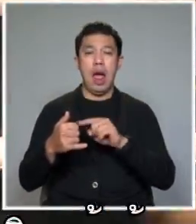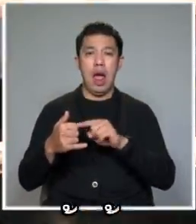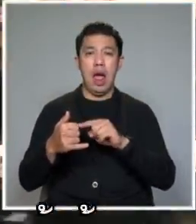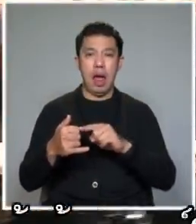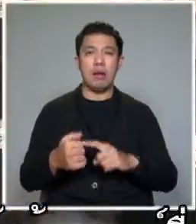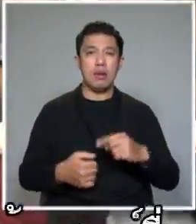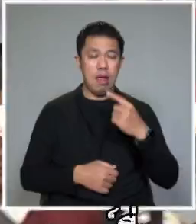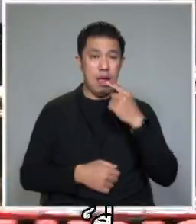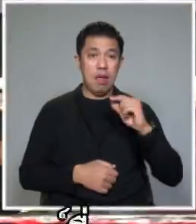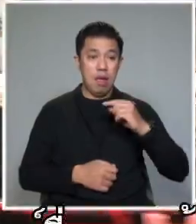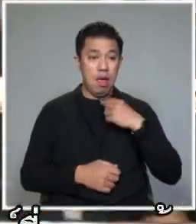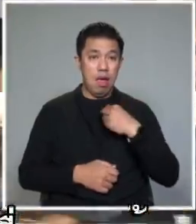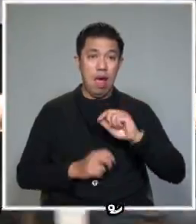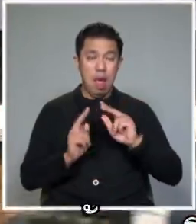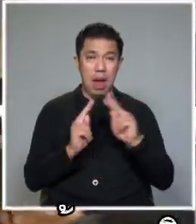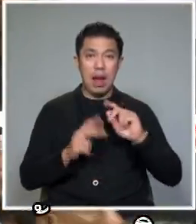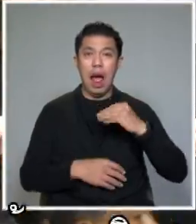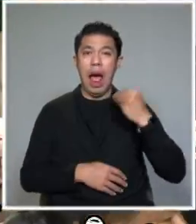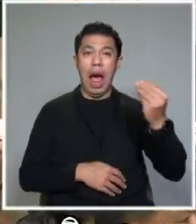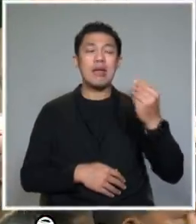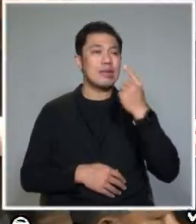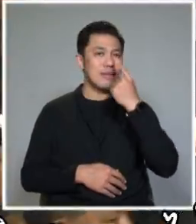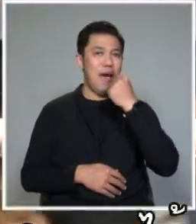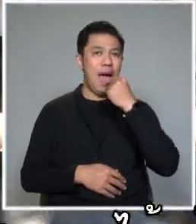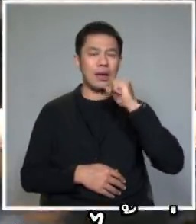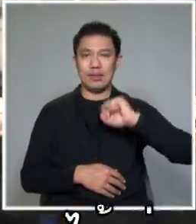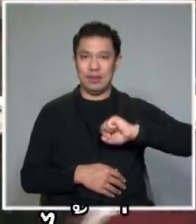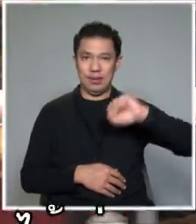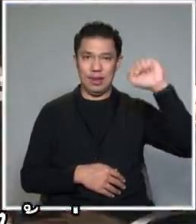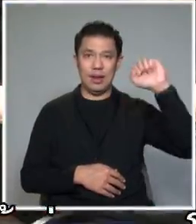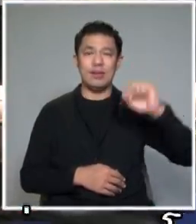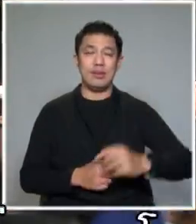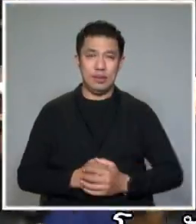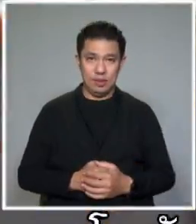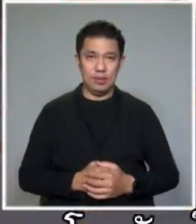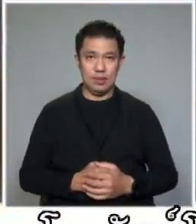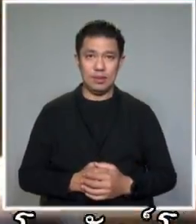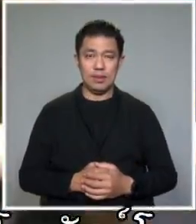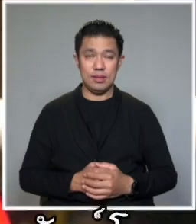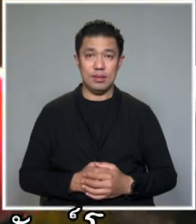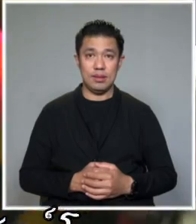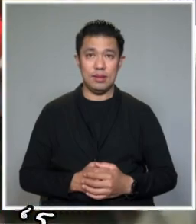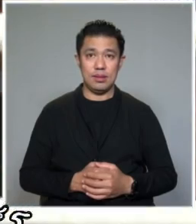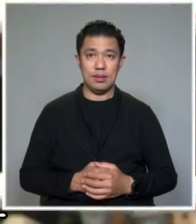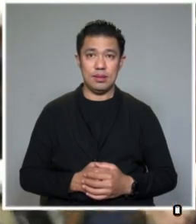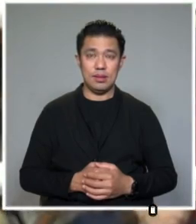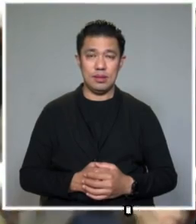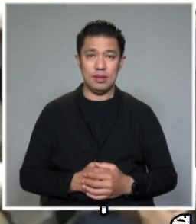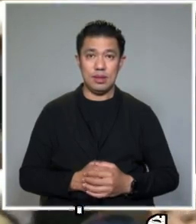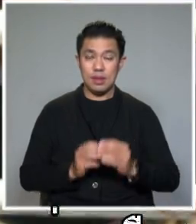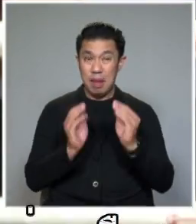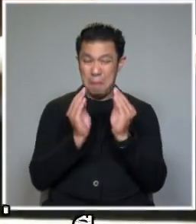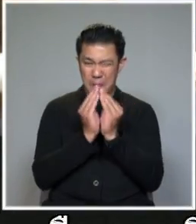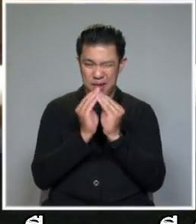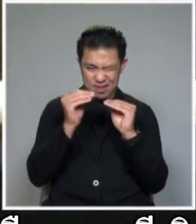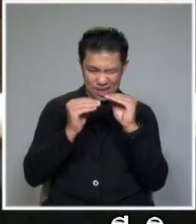จะชูมือยกให้ผู้ชนะเป็นทางบุญหลงนะฮะที่คว้าชัยไปแบบบุดวิดนะครับคะแนนนี่คือเฉียด